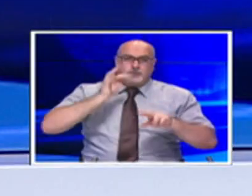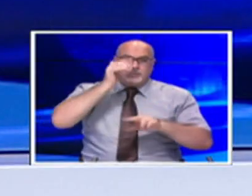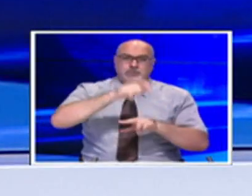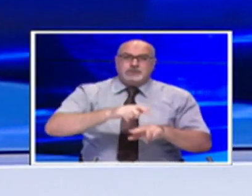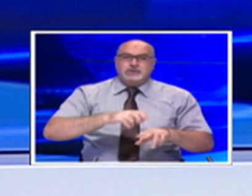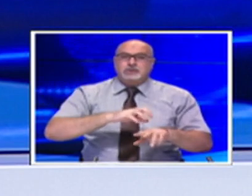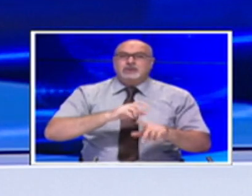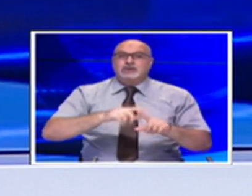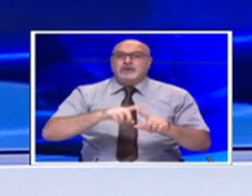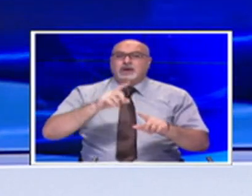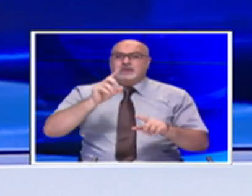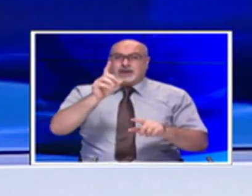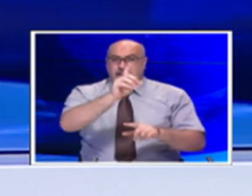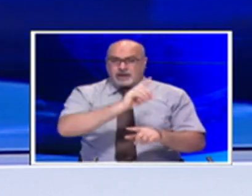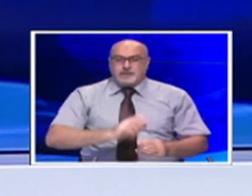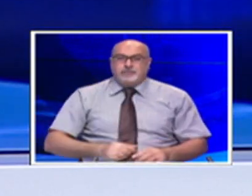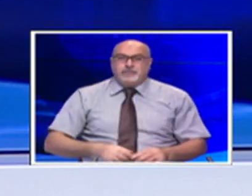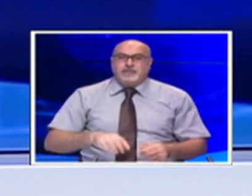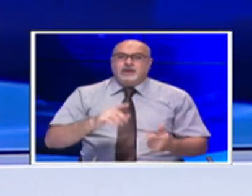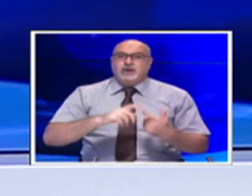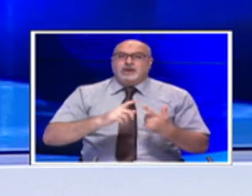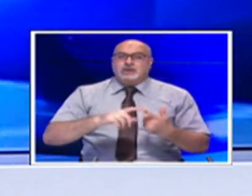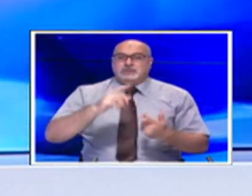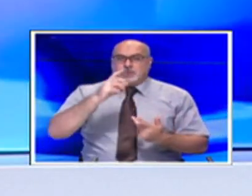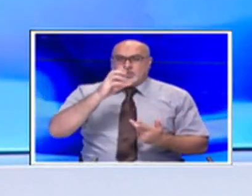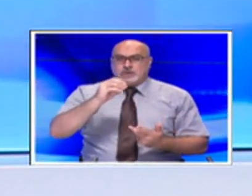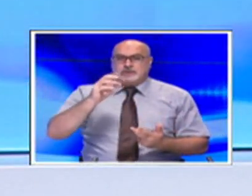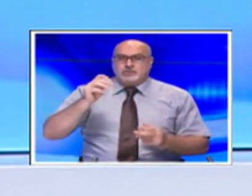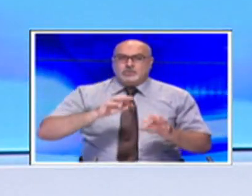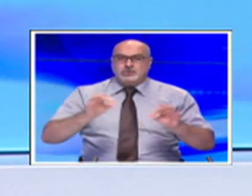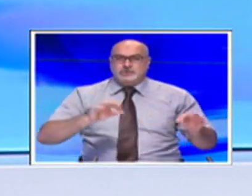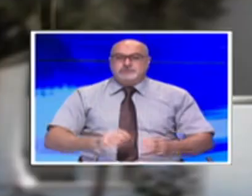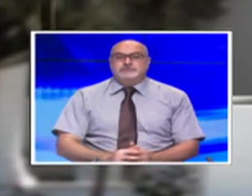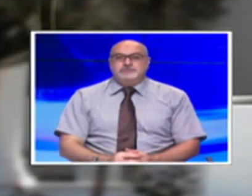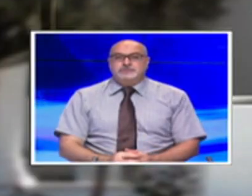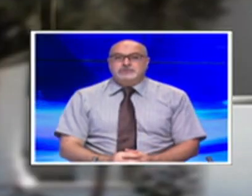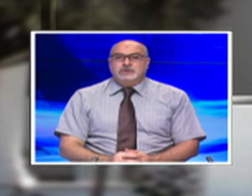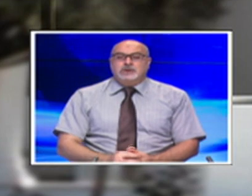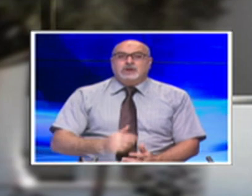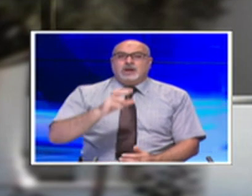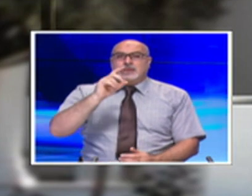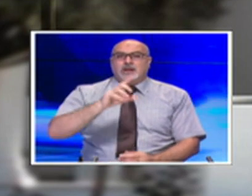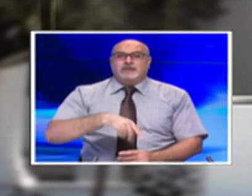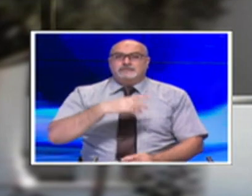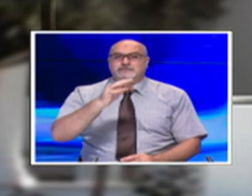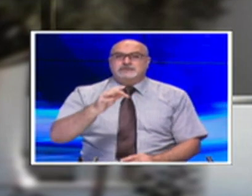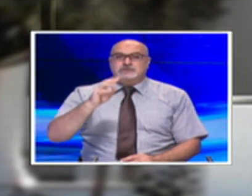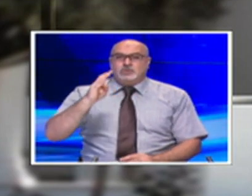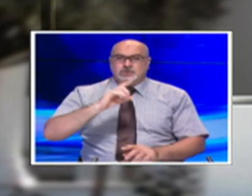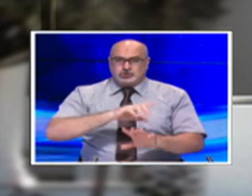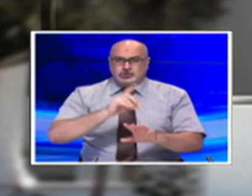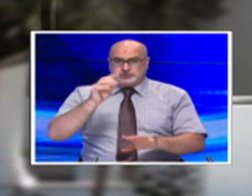العمومية في الدوائر التالية: دائرة أولاد عبد القادر بولاية شلف، دائرة فيض البطمة بولاية